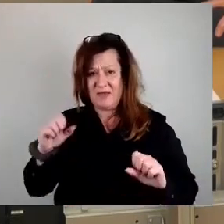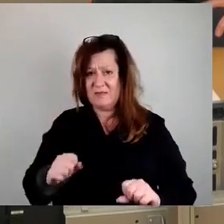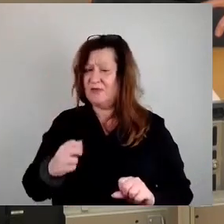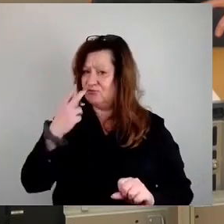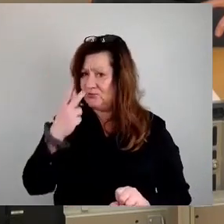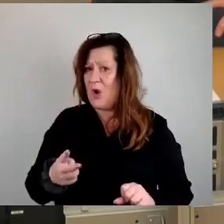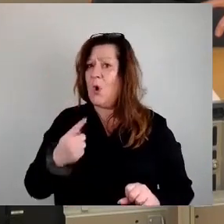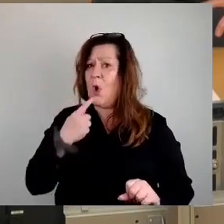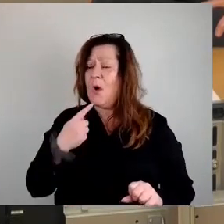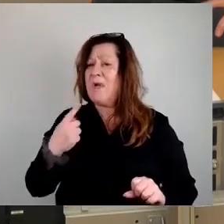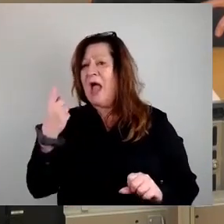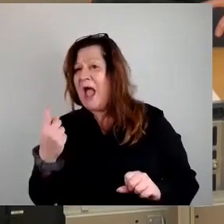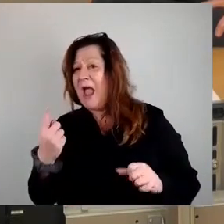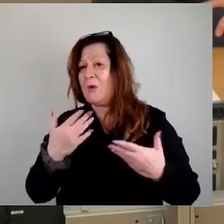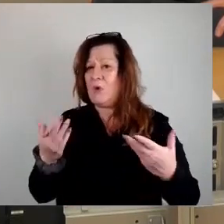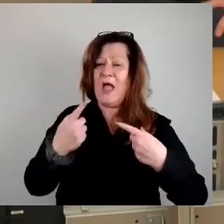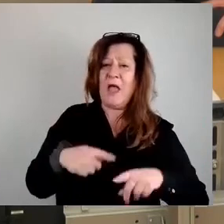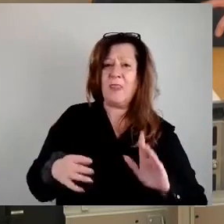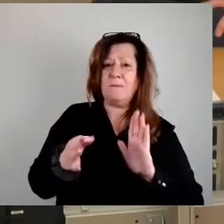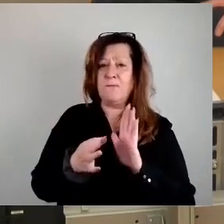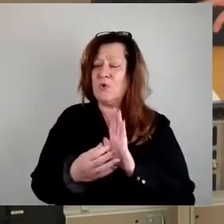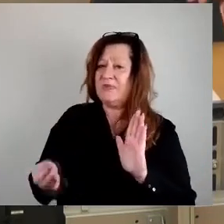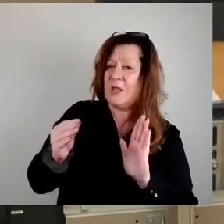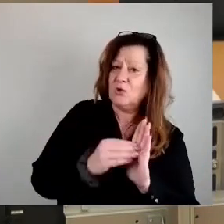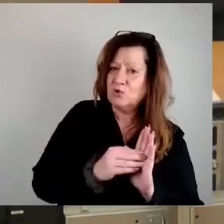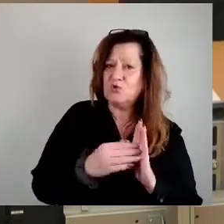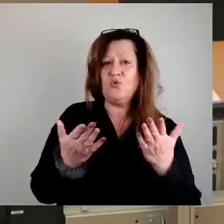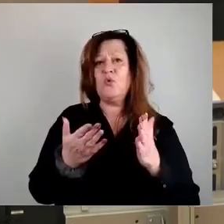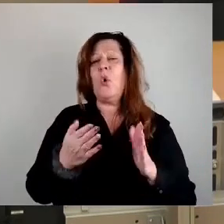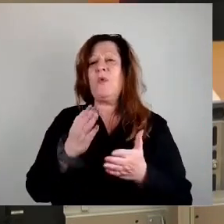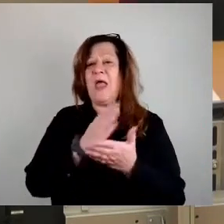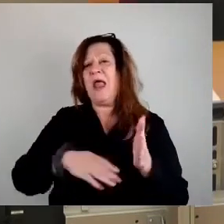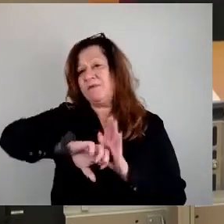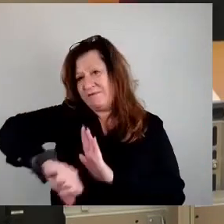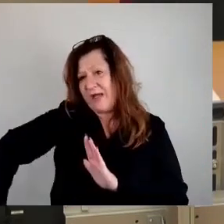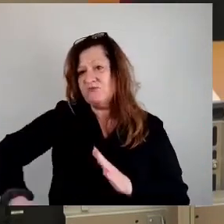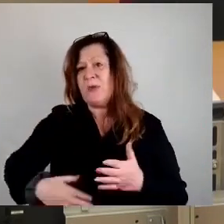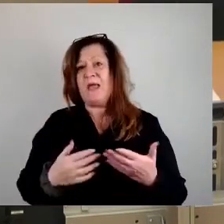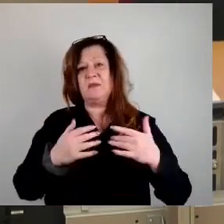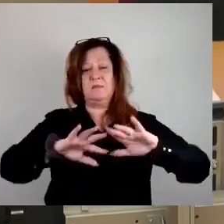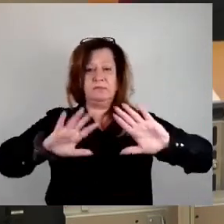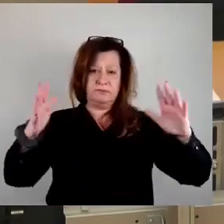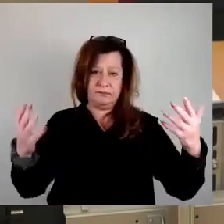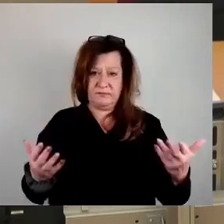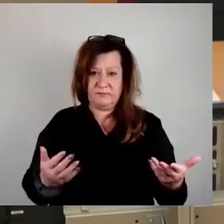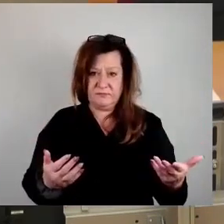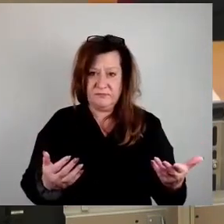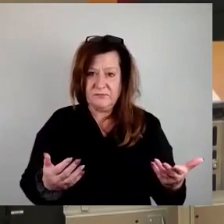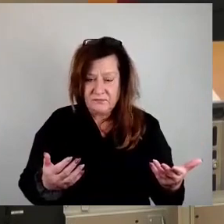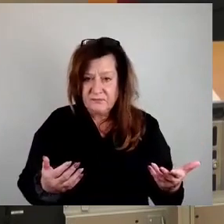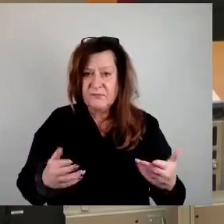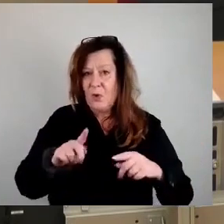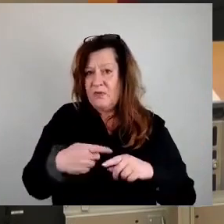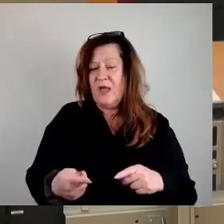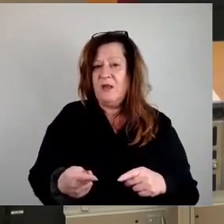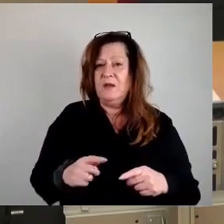einen oder anderen Punkt nicht noch reinnehmen. Dann können wir noch die Hälfte wegschmeißen, sind alle zufrieden. Und wie gesagt, ich stelle dann nach der